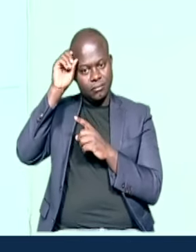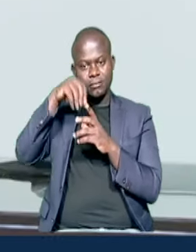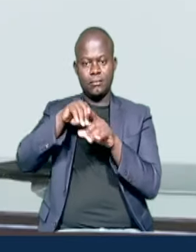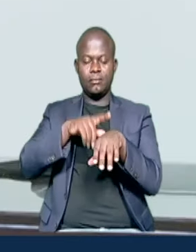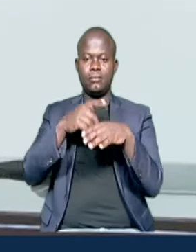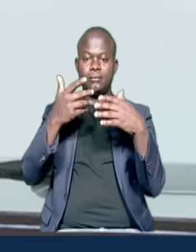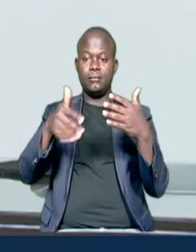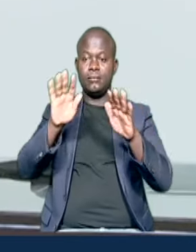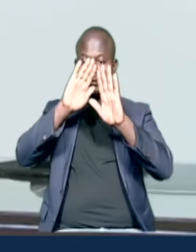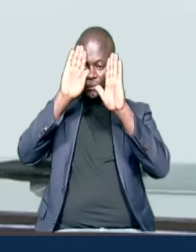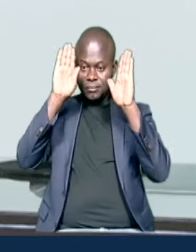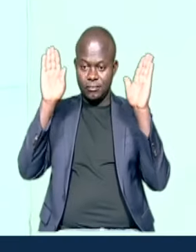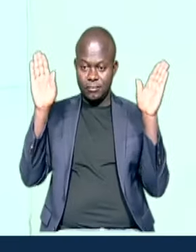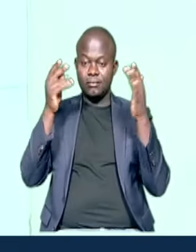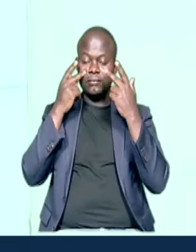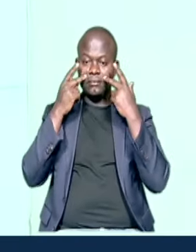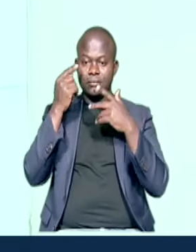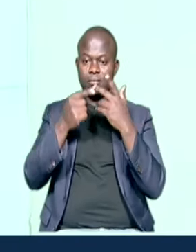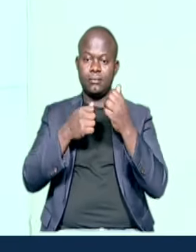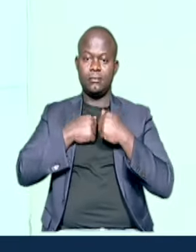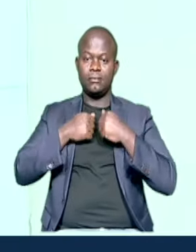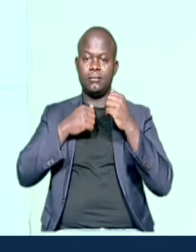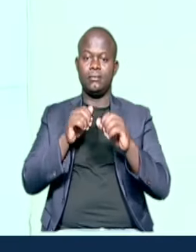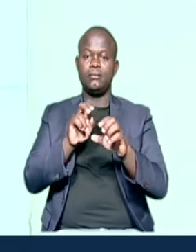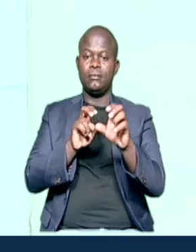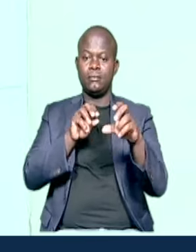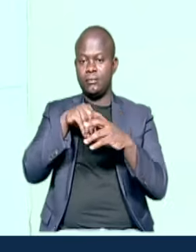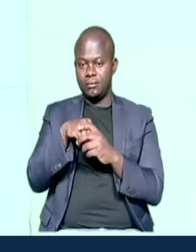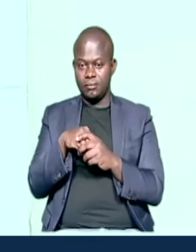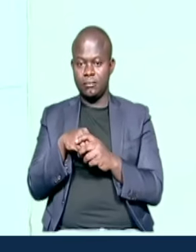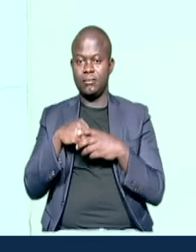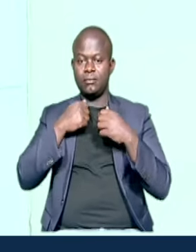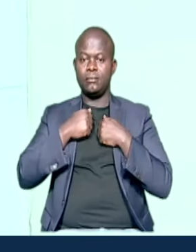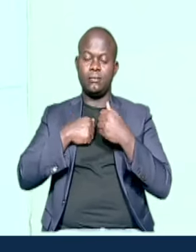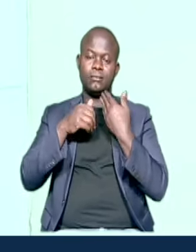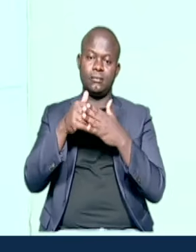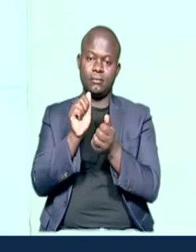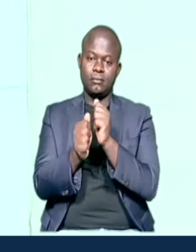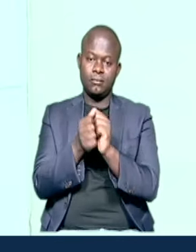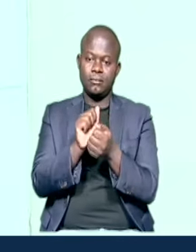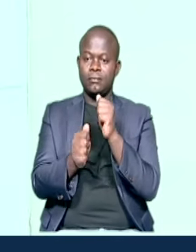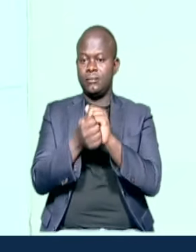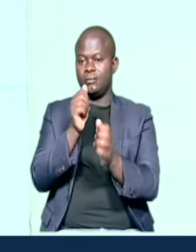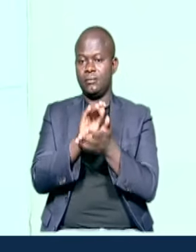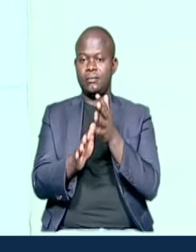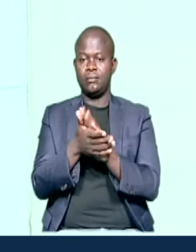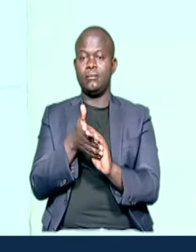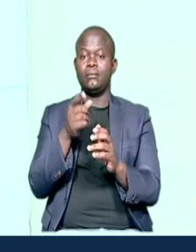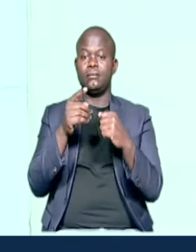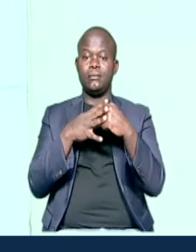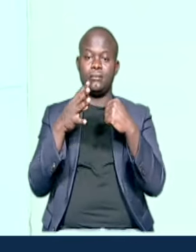namaze gusobanukirwa nkabona iby'u Rwanda rwavuyemo u Rwanda rwari rwasenyutse mu